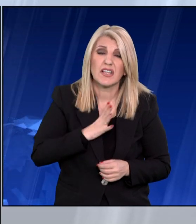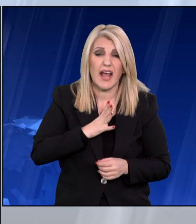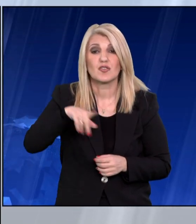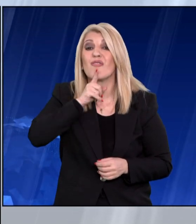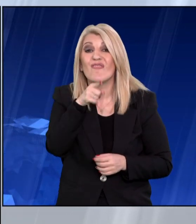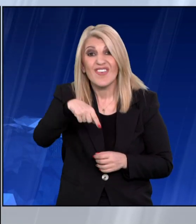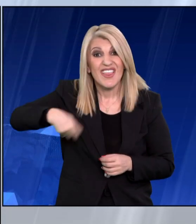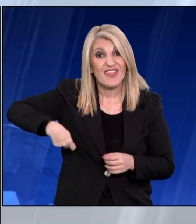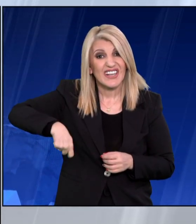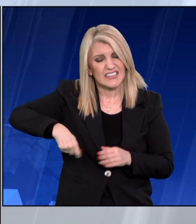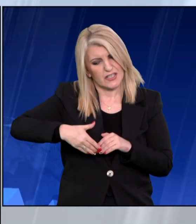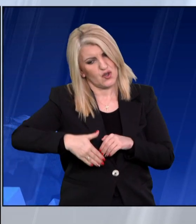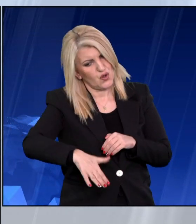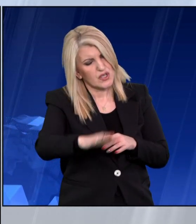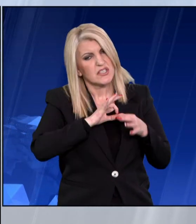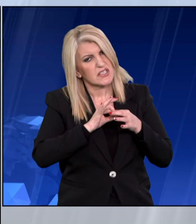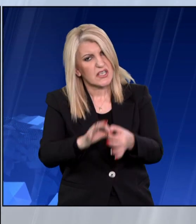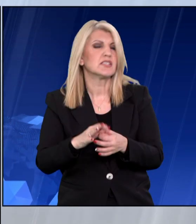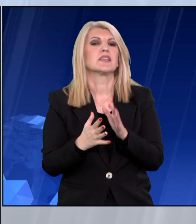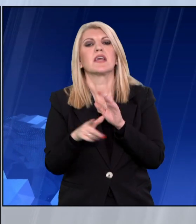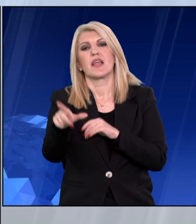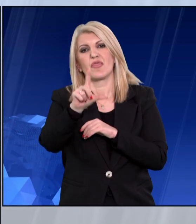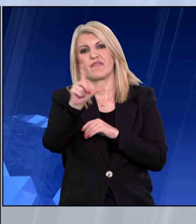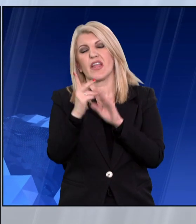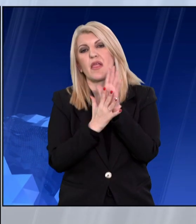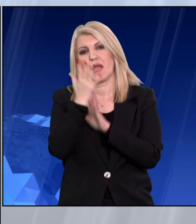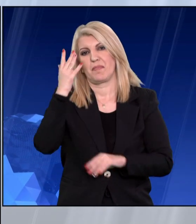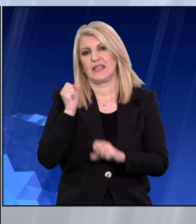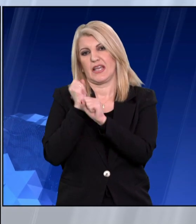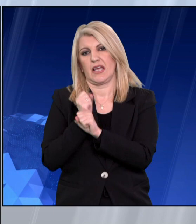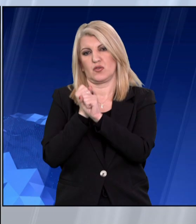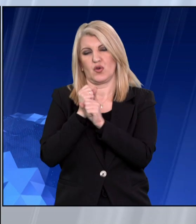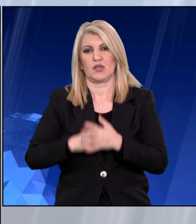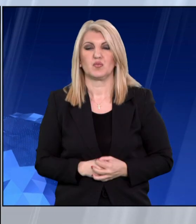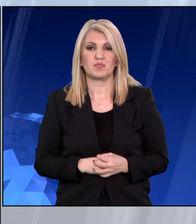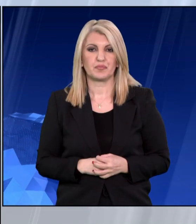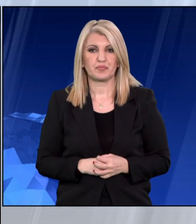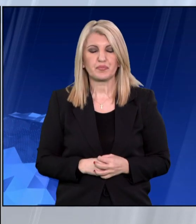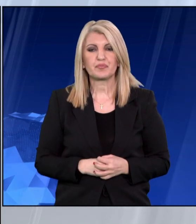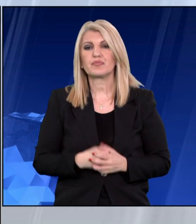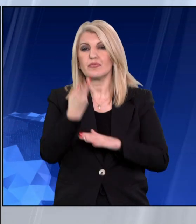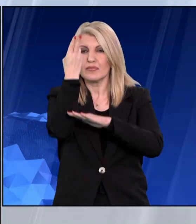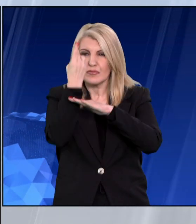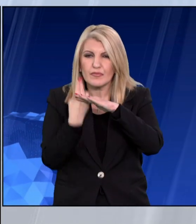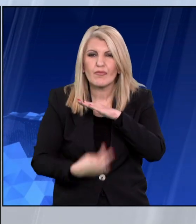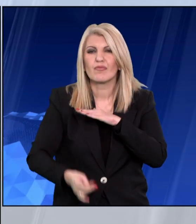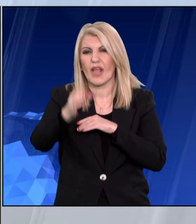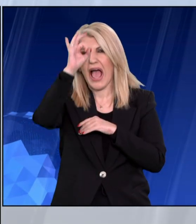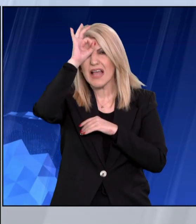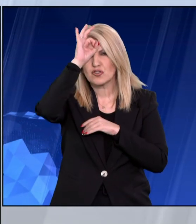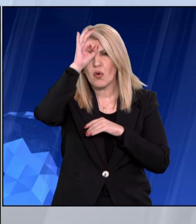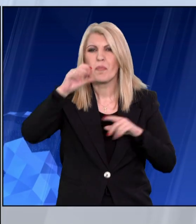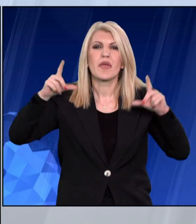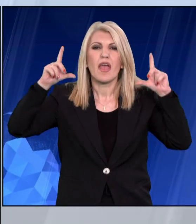15 ιανουαρίου με τη βοήθεια drone δύτη αστυνομίας πυροσβεστικής και διασωστικών ομάδων